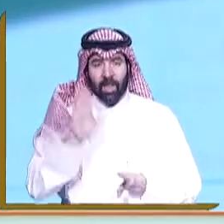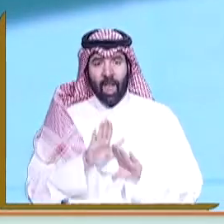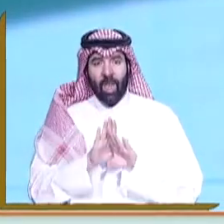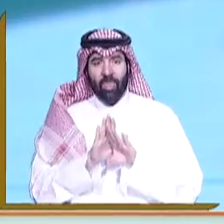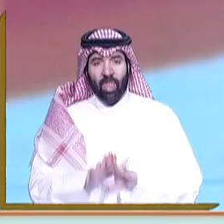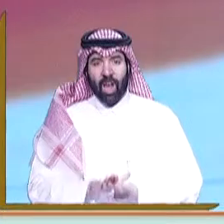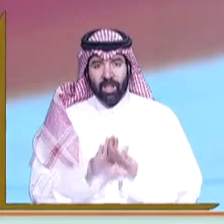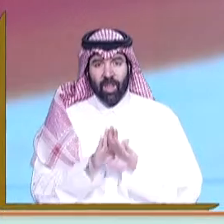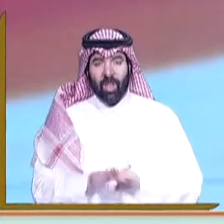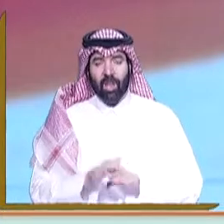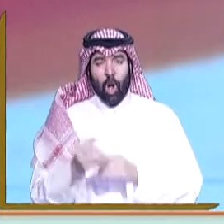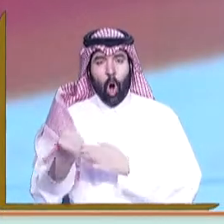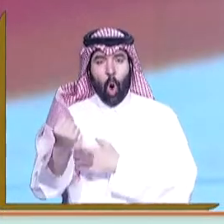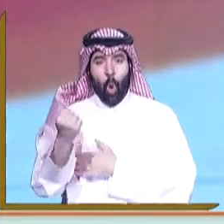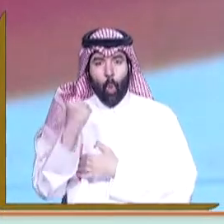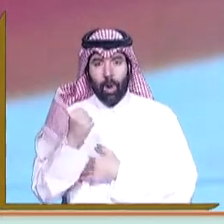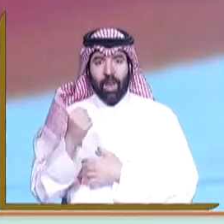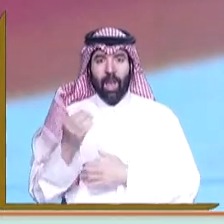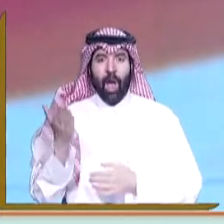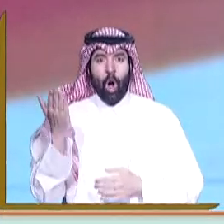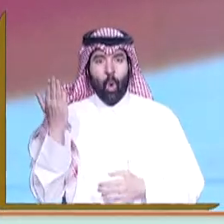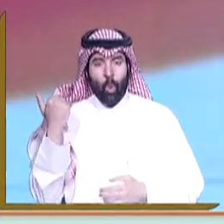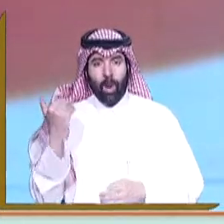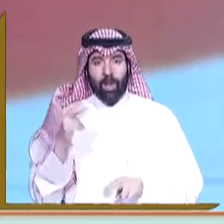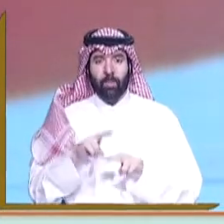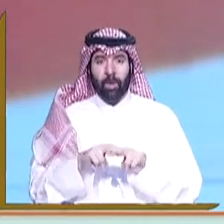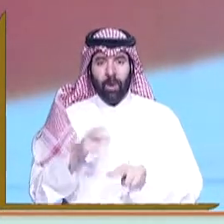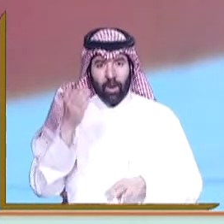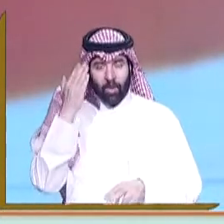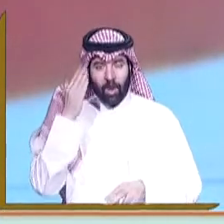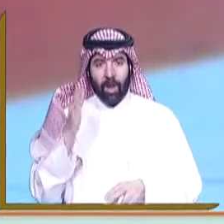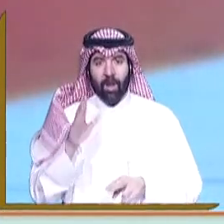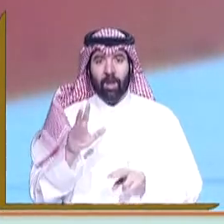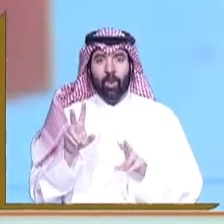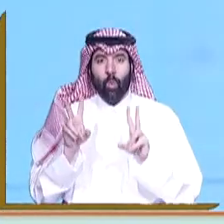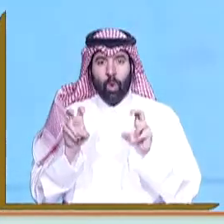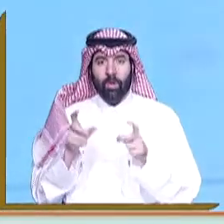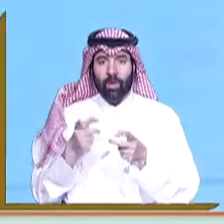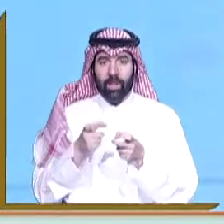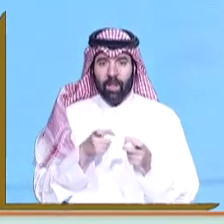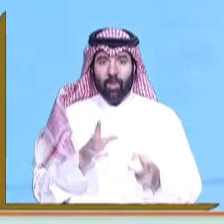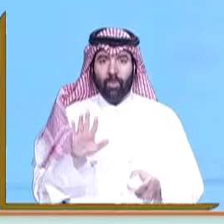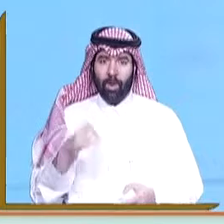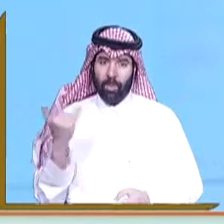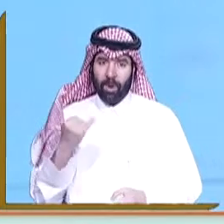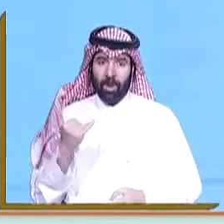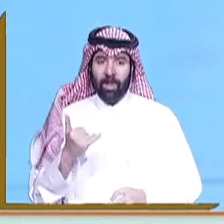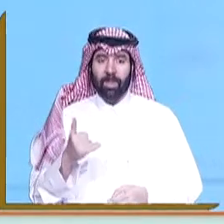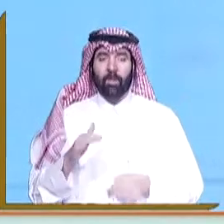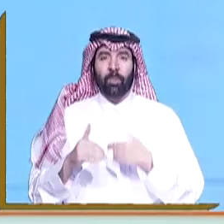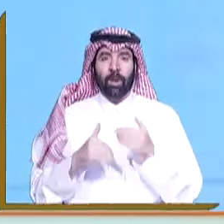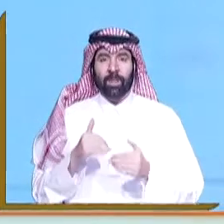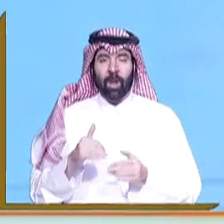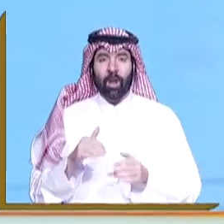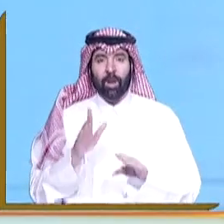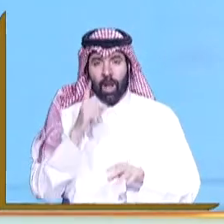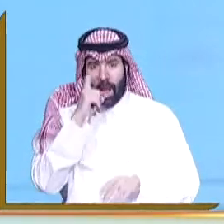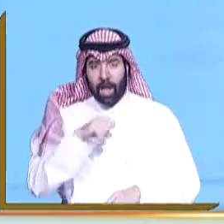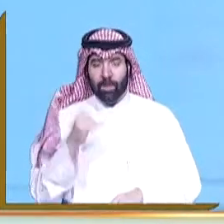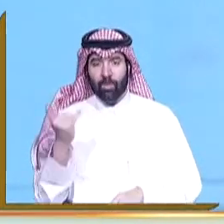أيضا شديد يوازي الضغط على إسرائيل لوقف هذه لوقف إطلاق النار وحث إسرائيل